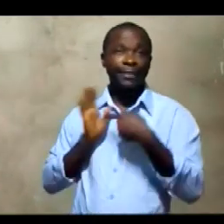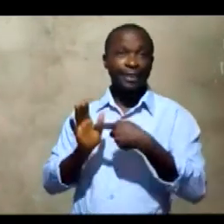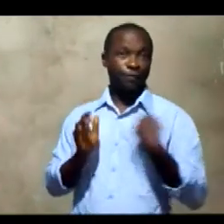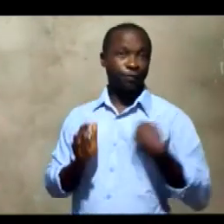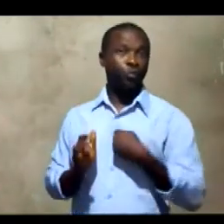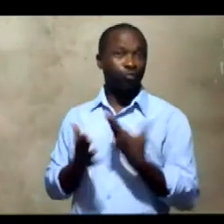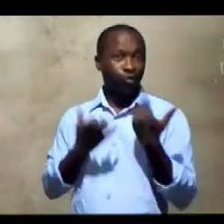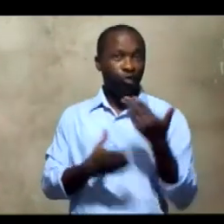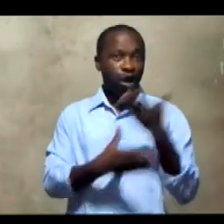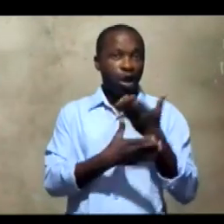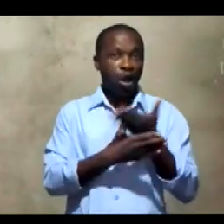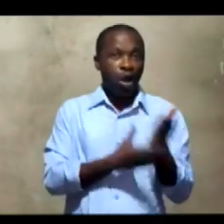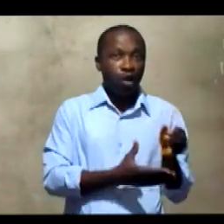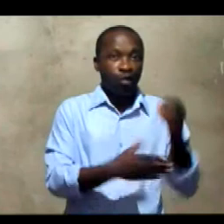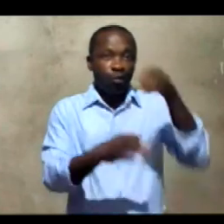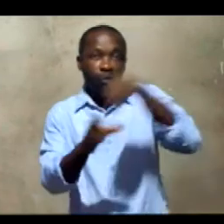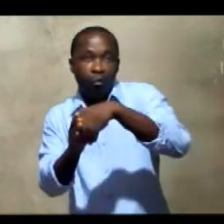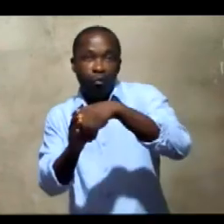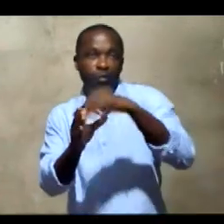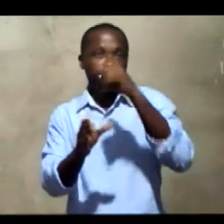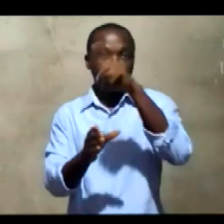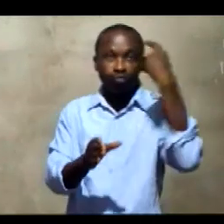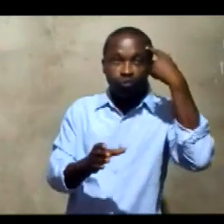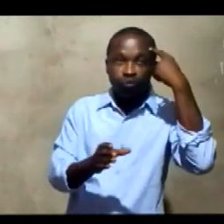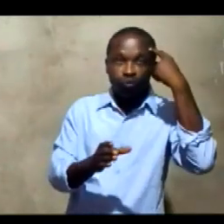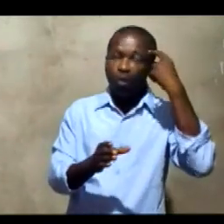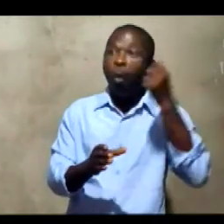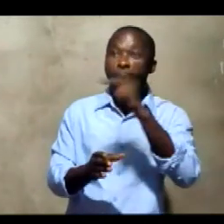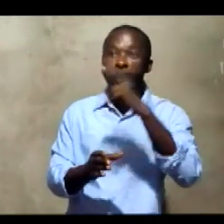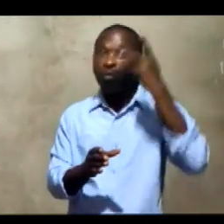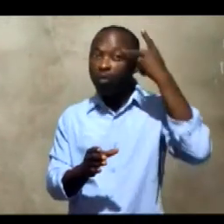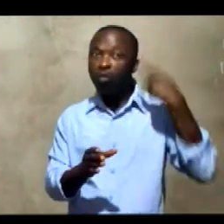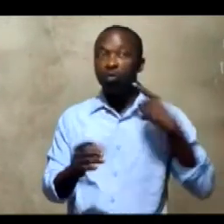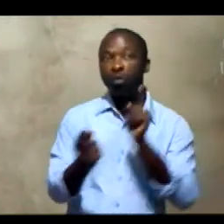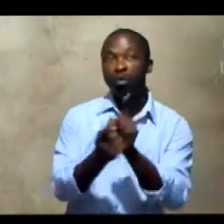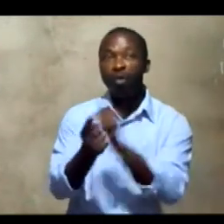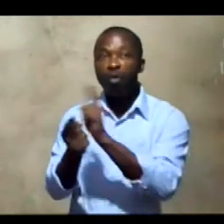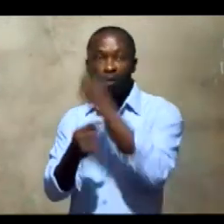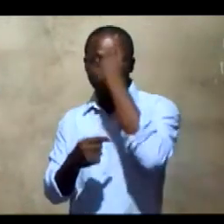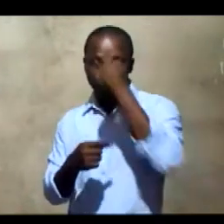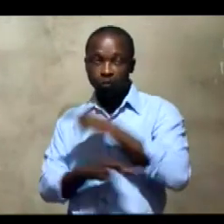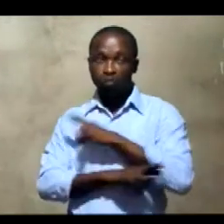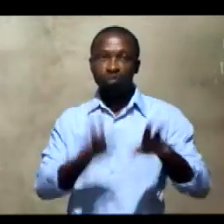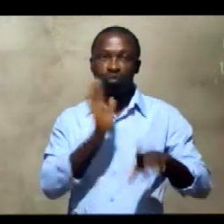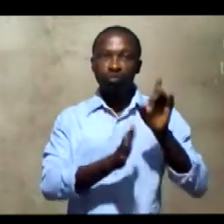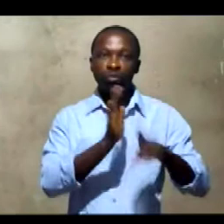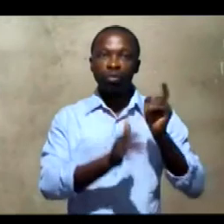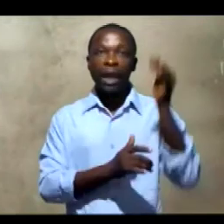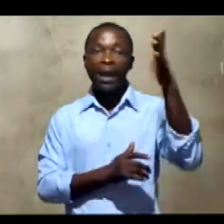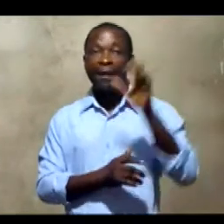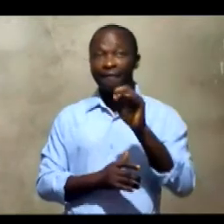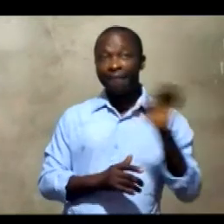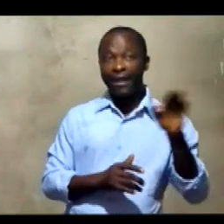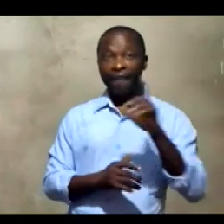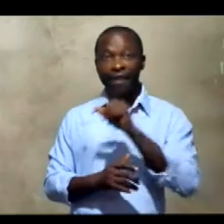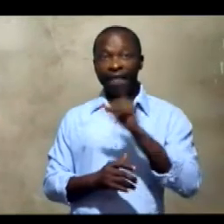pas délégitimer publiquement le président de la République. Bien plus, selon le politiste Aristide Mono,